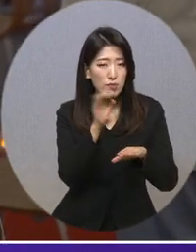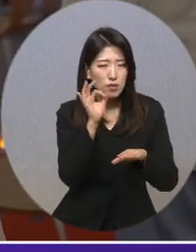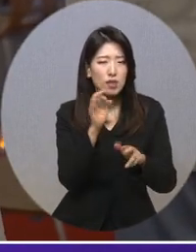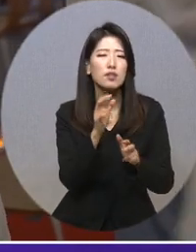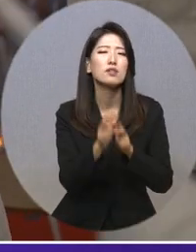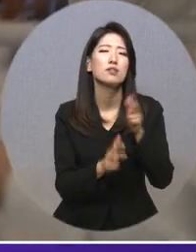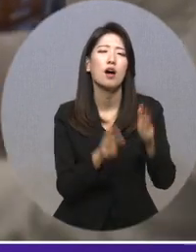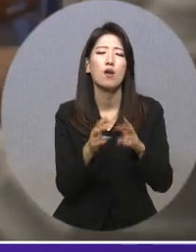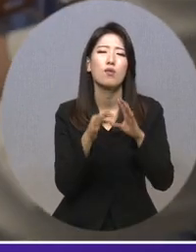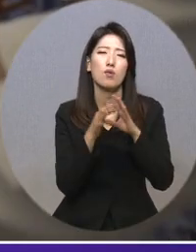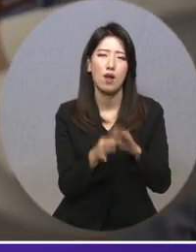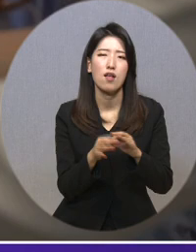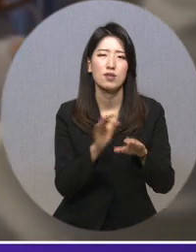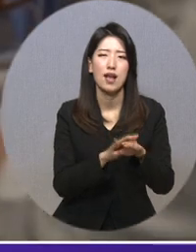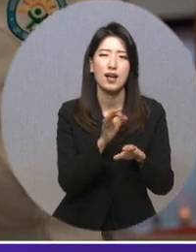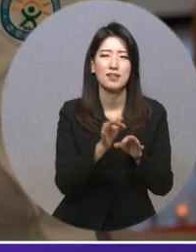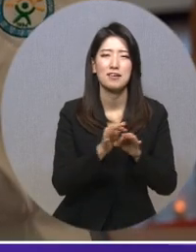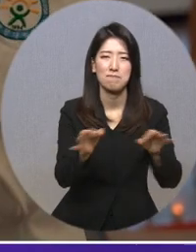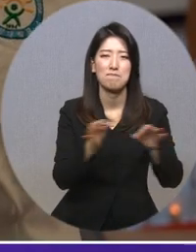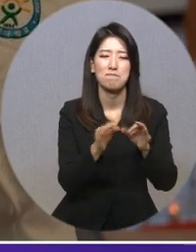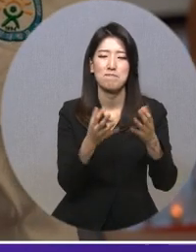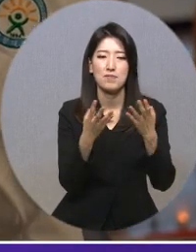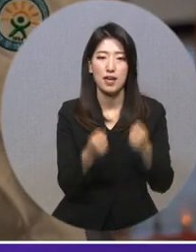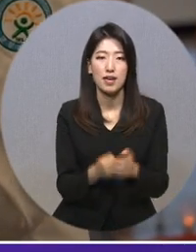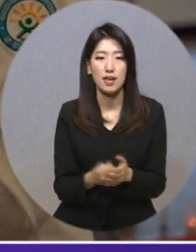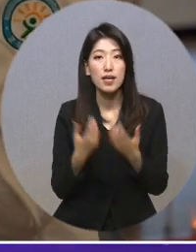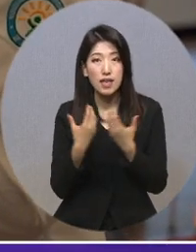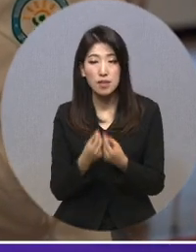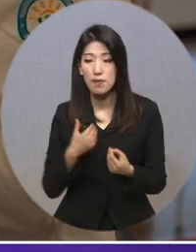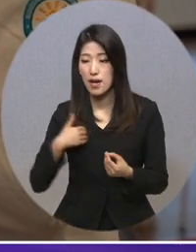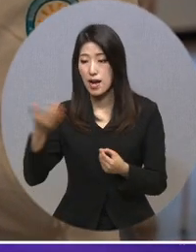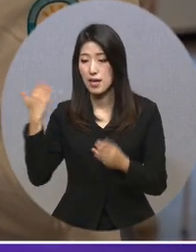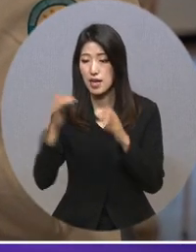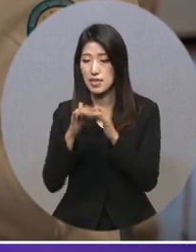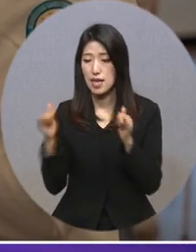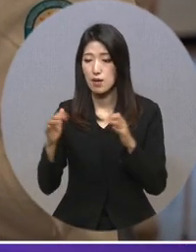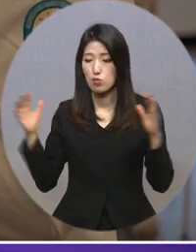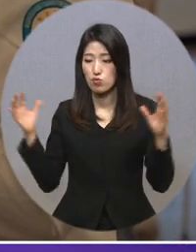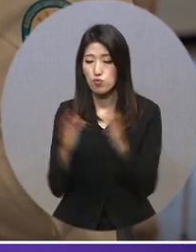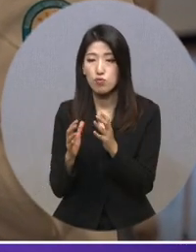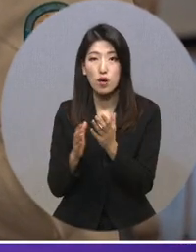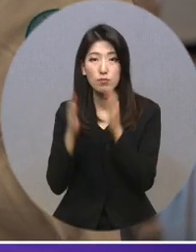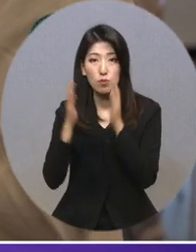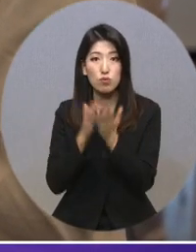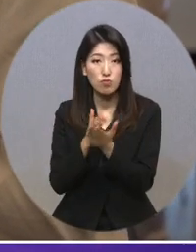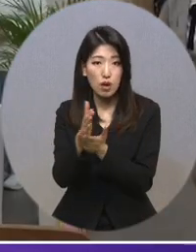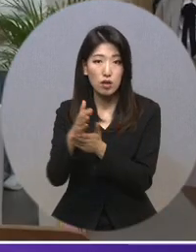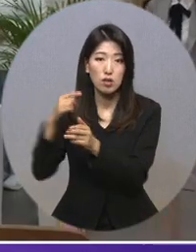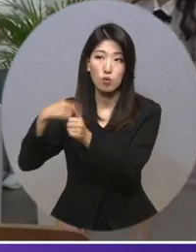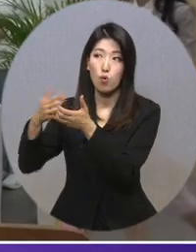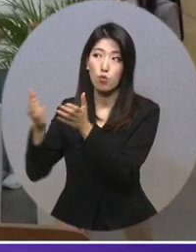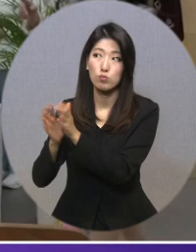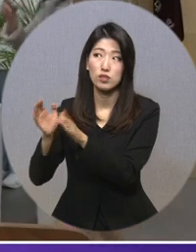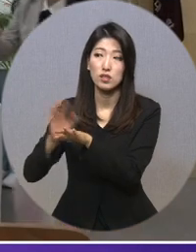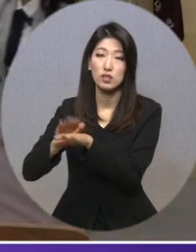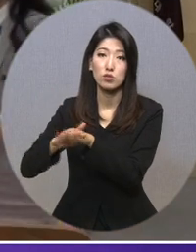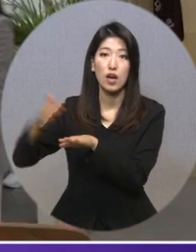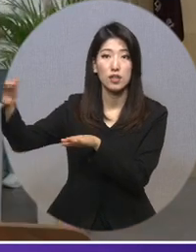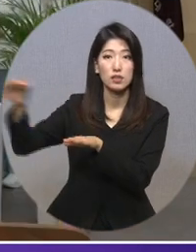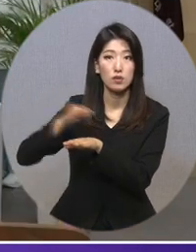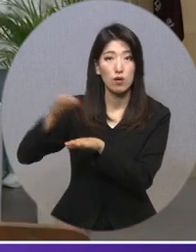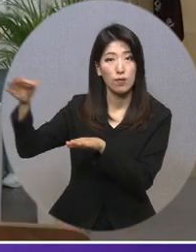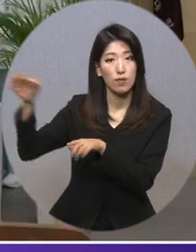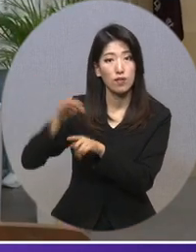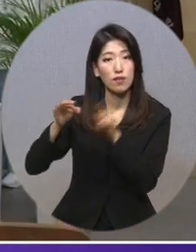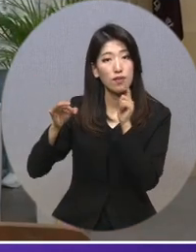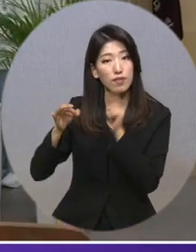사업에서 나가는 장학금들입니다. 아. 아까 제가 휴먼융합부 설명을 했으면서 네네. 그때 교육부로부터 지원받는다는 얘기를 제가 했지 않습니까? 네네네. 그게